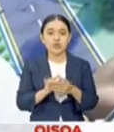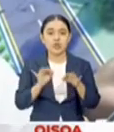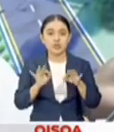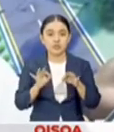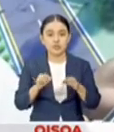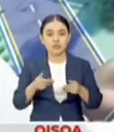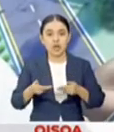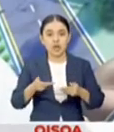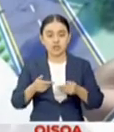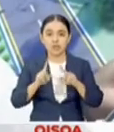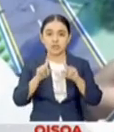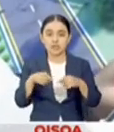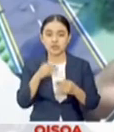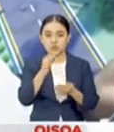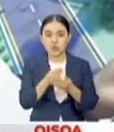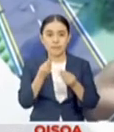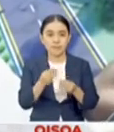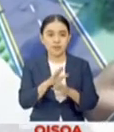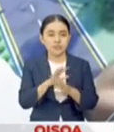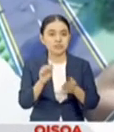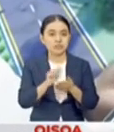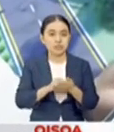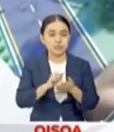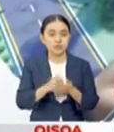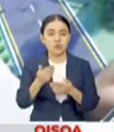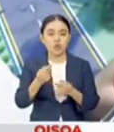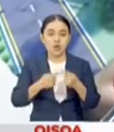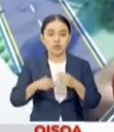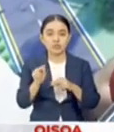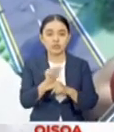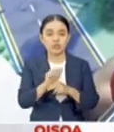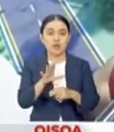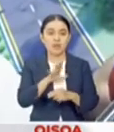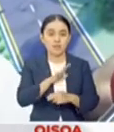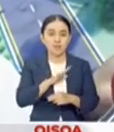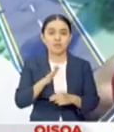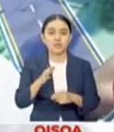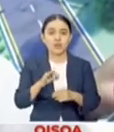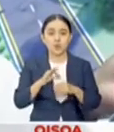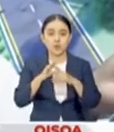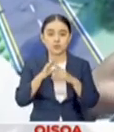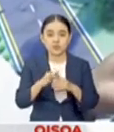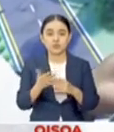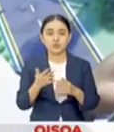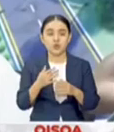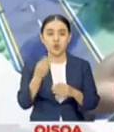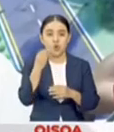transport harakati talablariga javob bermaganligi sababli u qayta rekonstruksiya qilindi hamda o'tkazuvchanlik